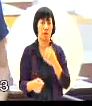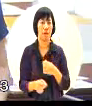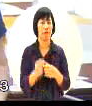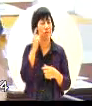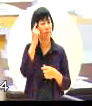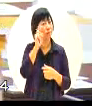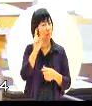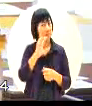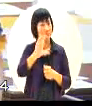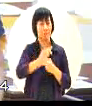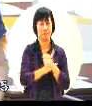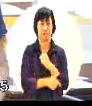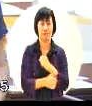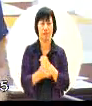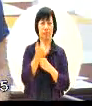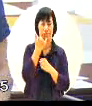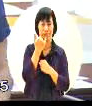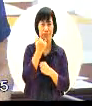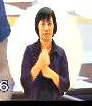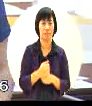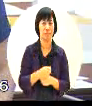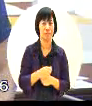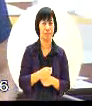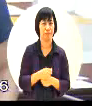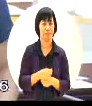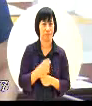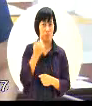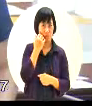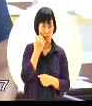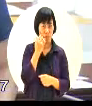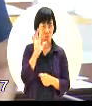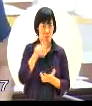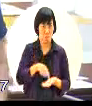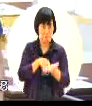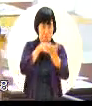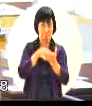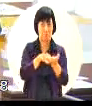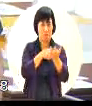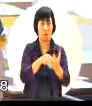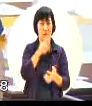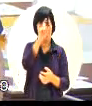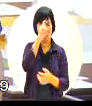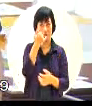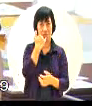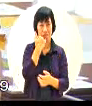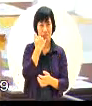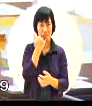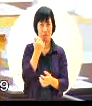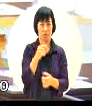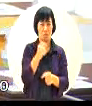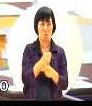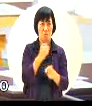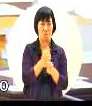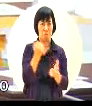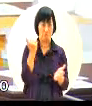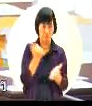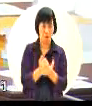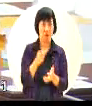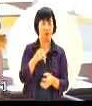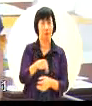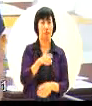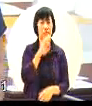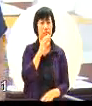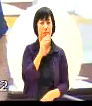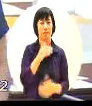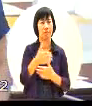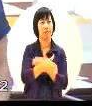步设计、初步计划，啊，来争取着讲咱这条来高架起来。我希望讲咱交通局长吼，是